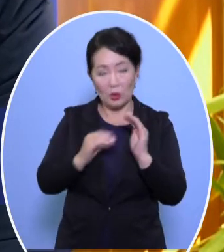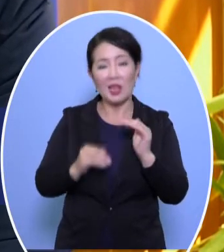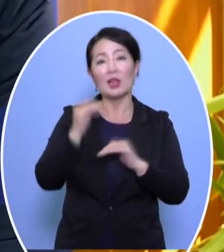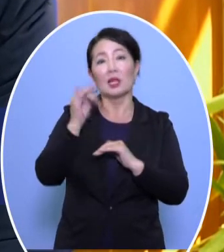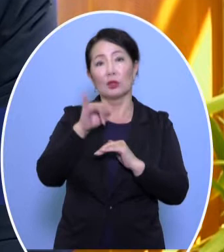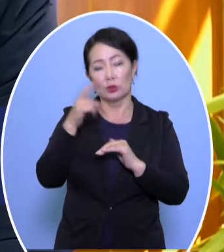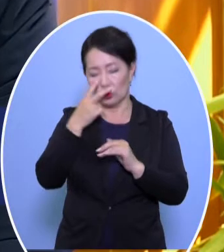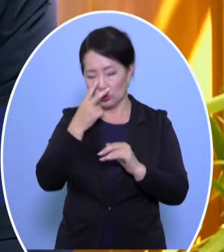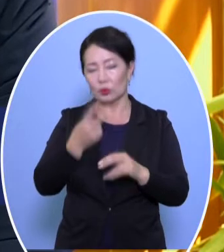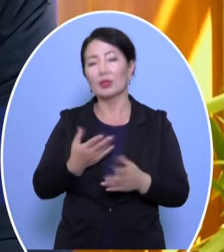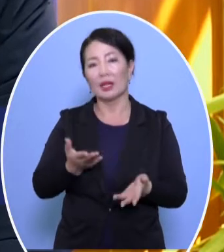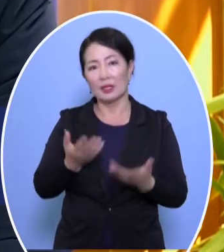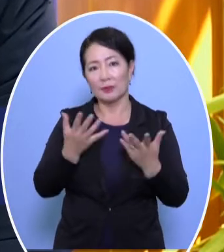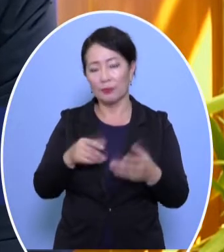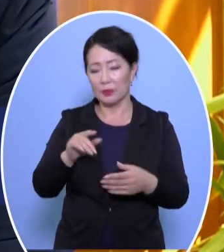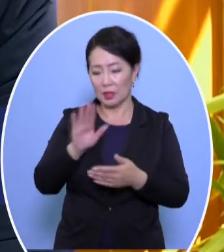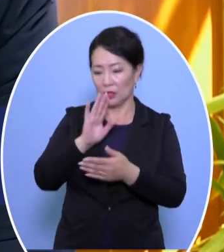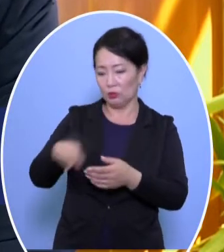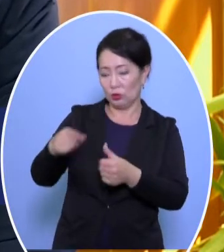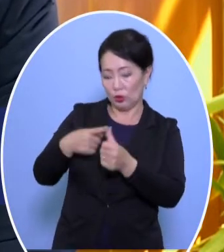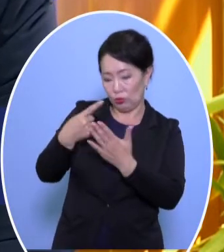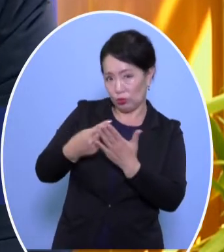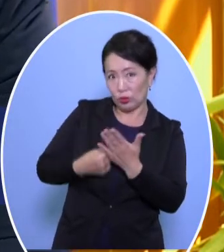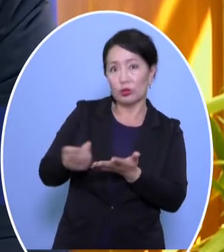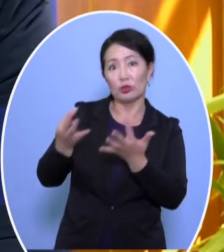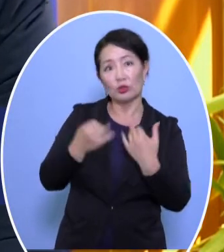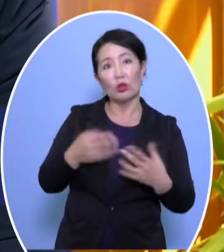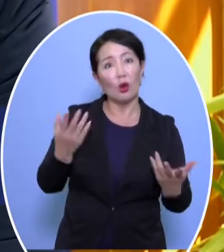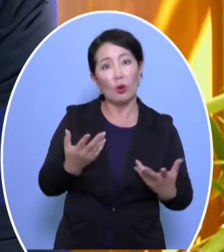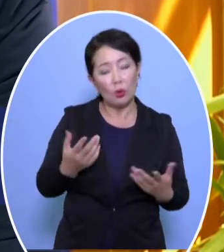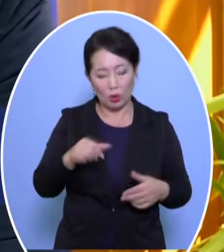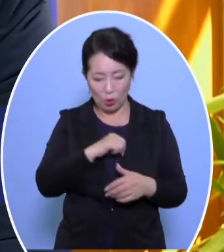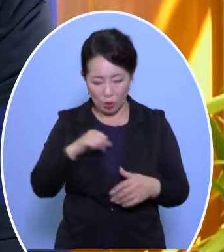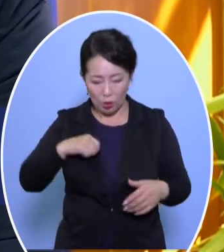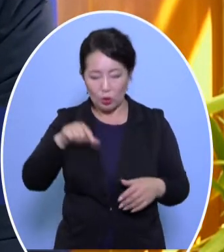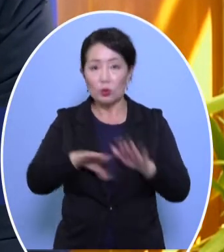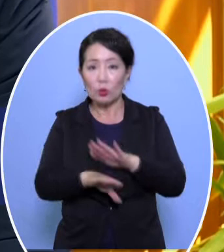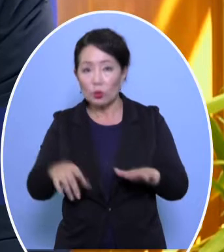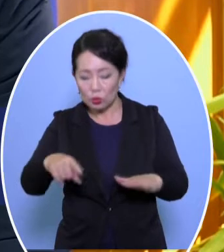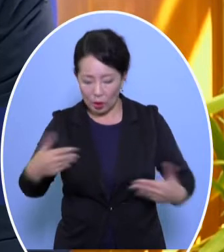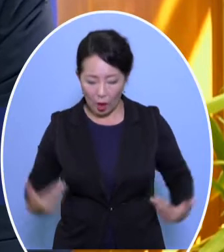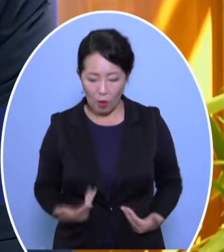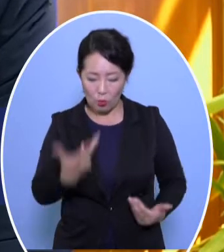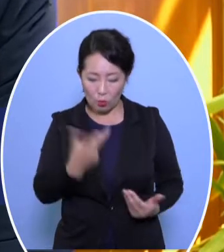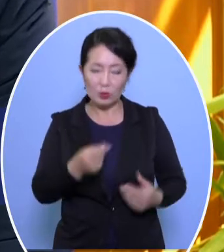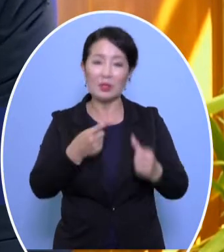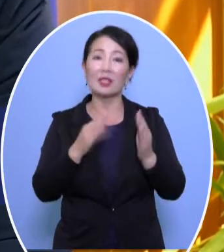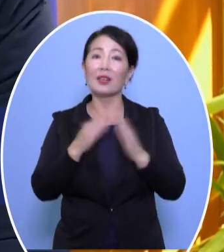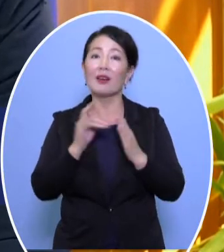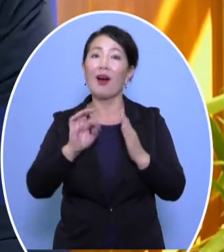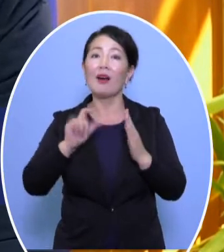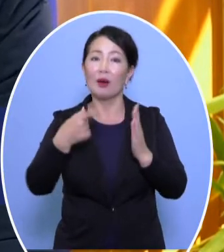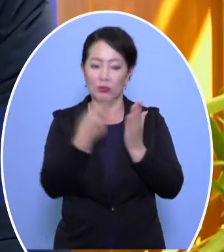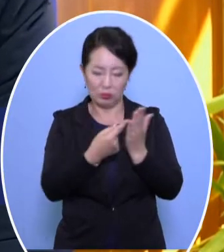57.7% гэж өссөн юм үзүүлэлт гарч байгаа. За шилж төлөвлөгөөний бүртгэлийн тоон өсөлт нь бол өөрөө яг нөгөө тухайн хүүхэд нь амьдарч байгаа оршин